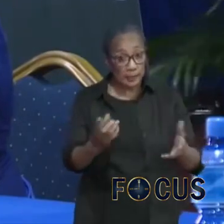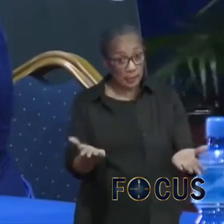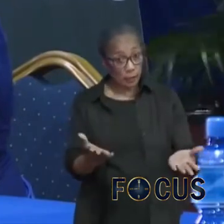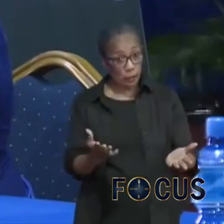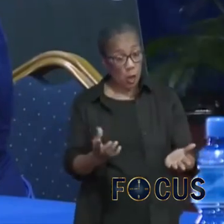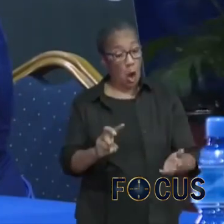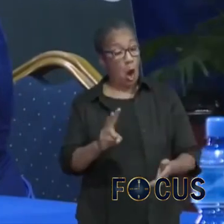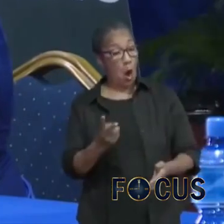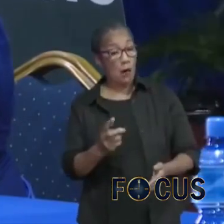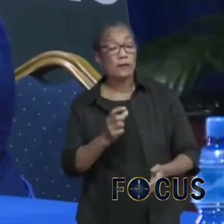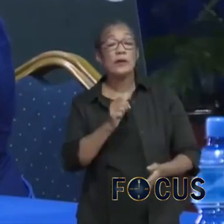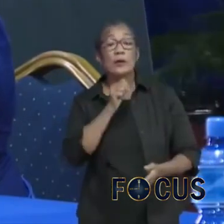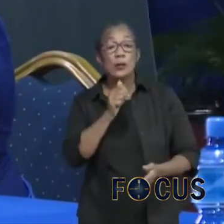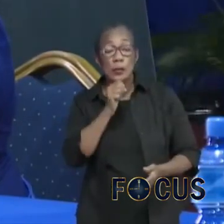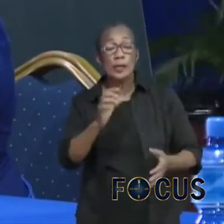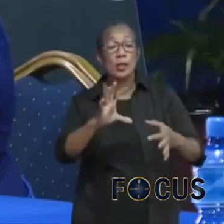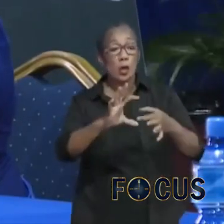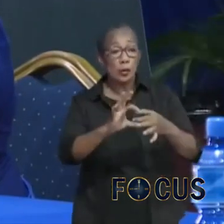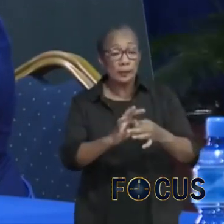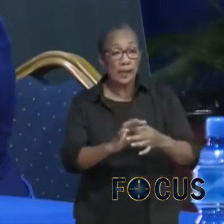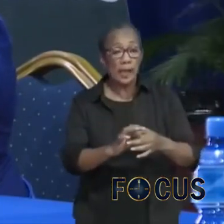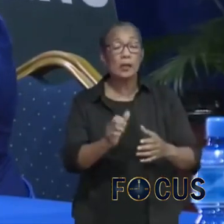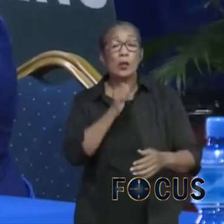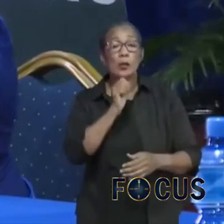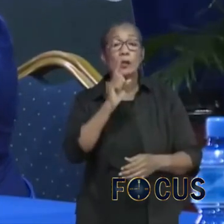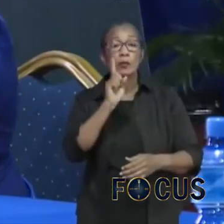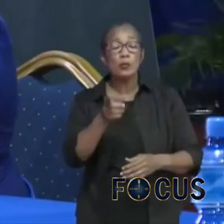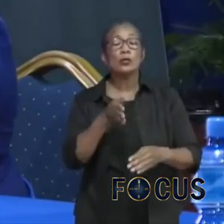wie in contact geweest is en wie dan verder